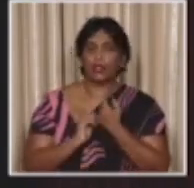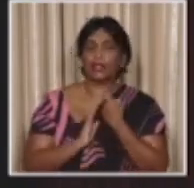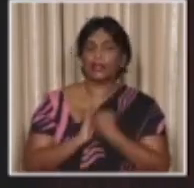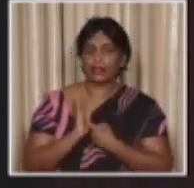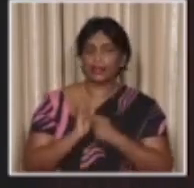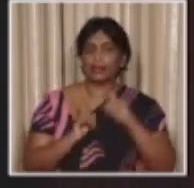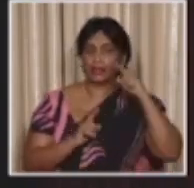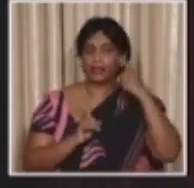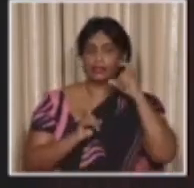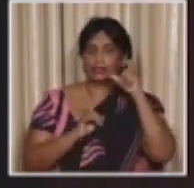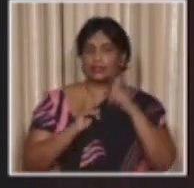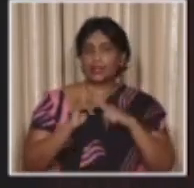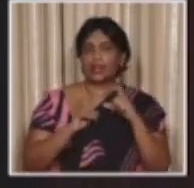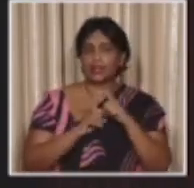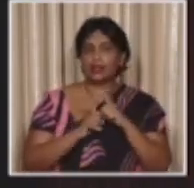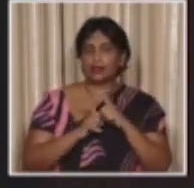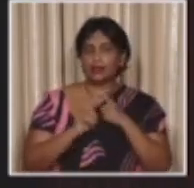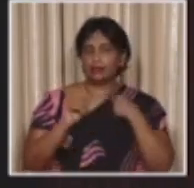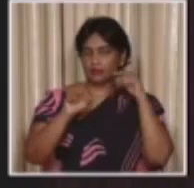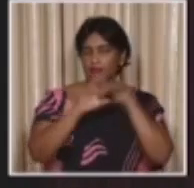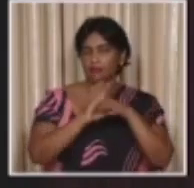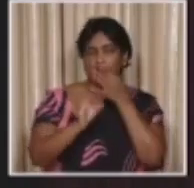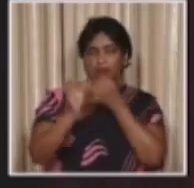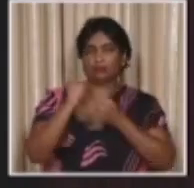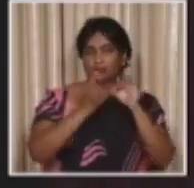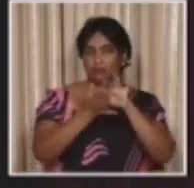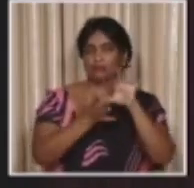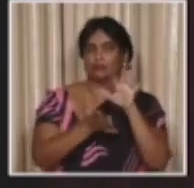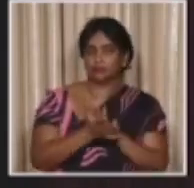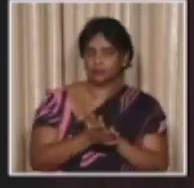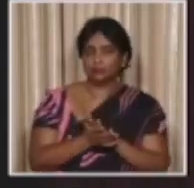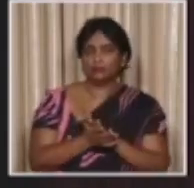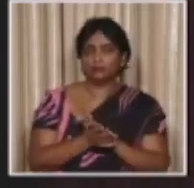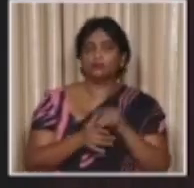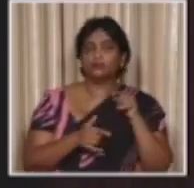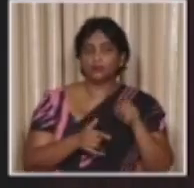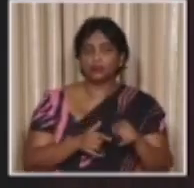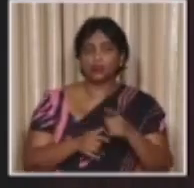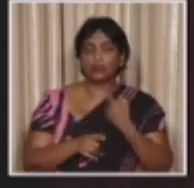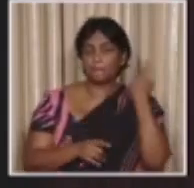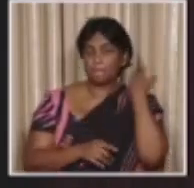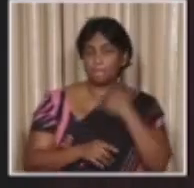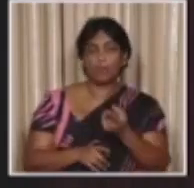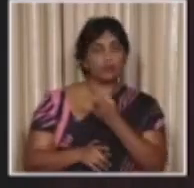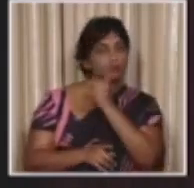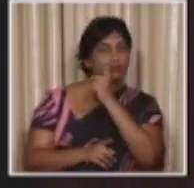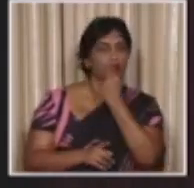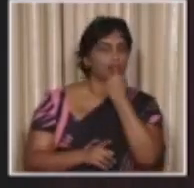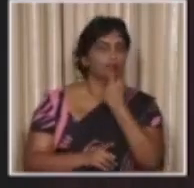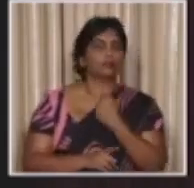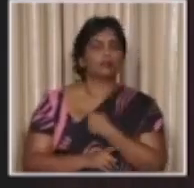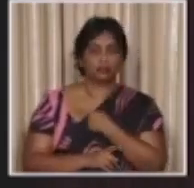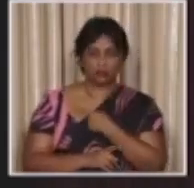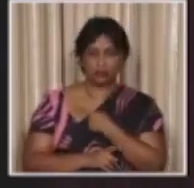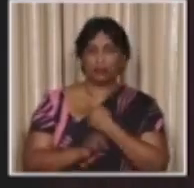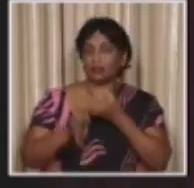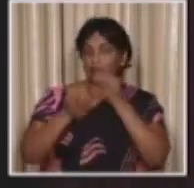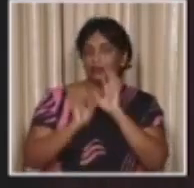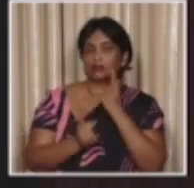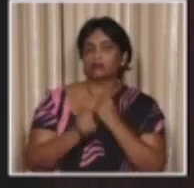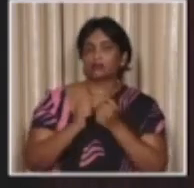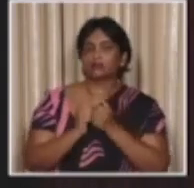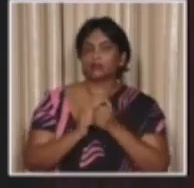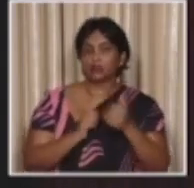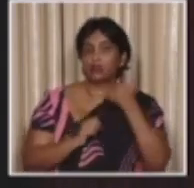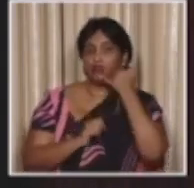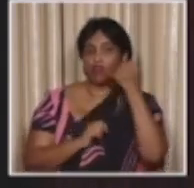කටයුතු මං හෙට CID එකට යනවා පැමිණිලක් කරන්න මේ මේ මට මරණීය තර්ජන එල්ල කිරීම සම්බන්ධයෙන් විධිමත් පරීක්ෂණයක් කරන්න